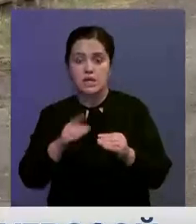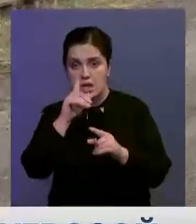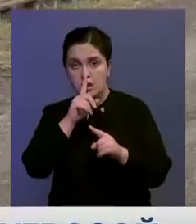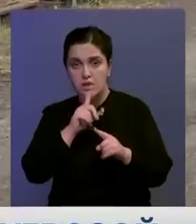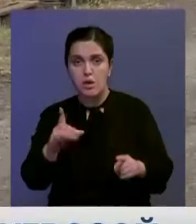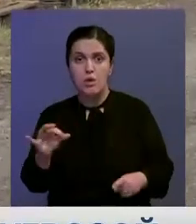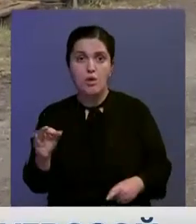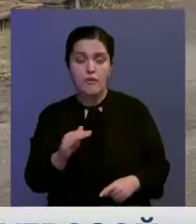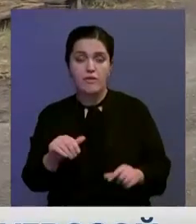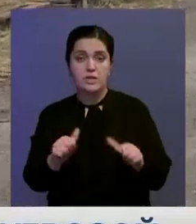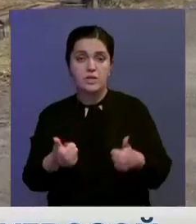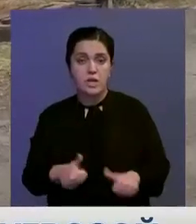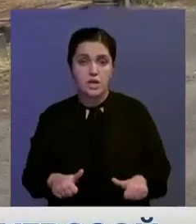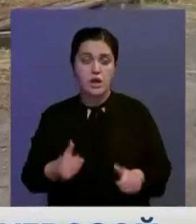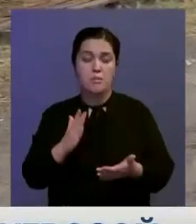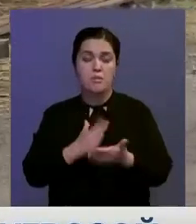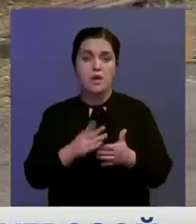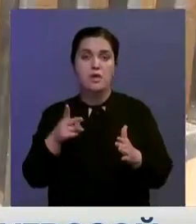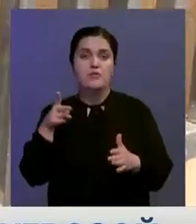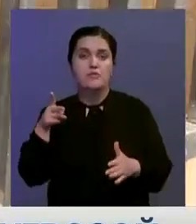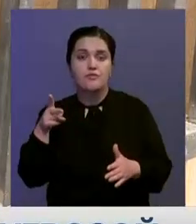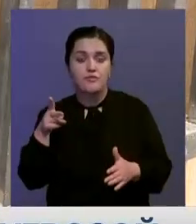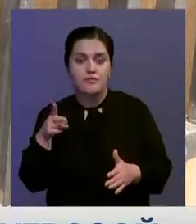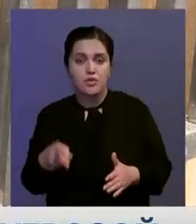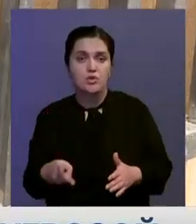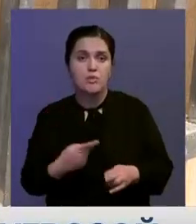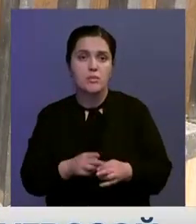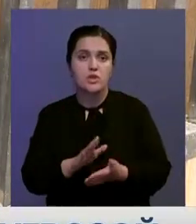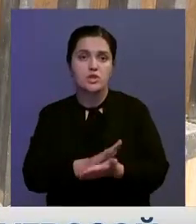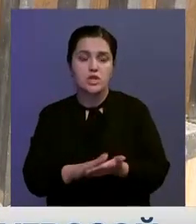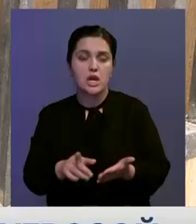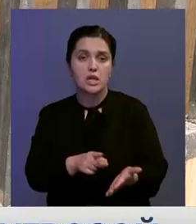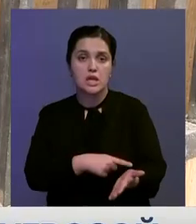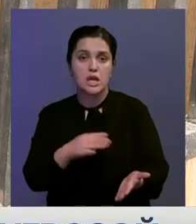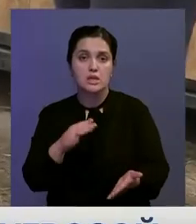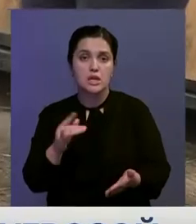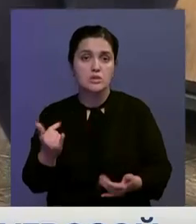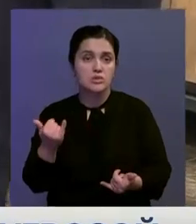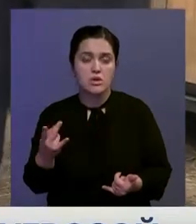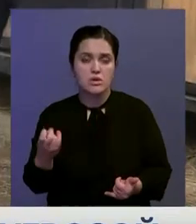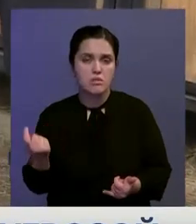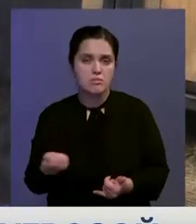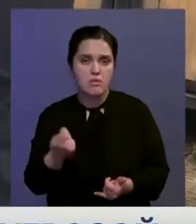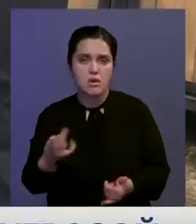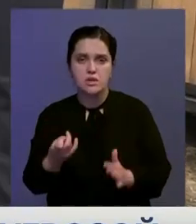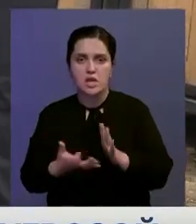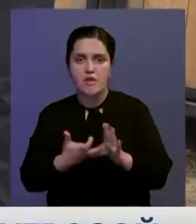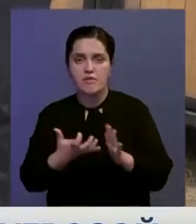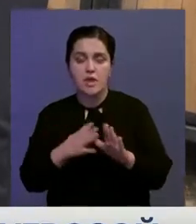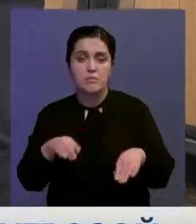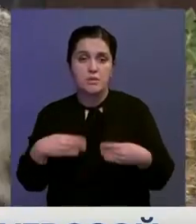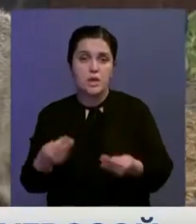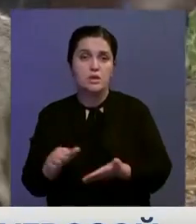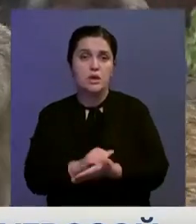И официально зарегистрировать не меньше 2000 генетически чистых особей. Сейчас же их катастрофически мало. При выдаче